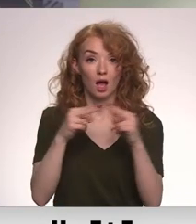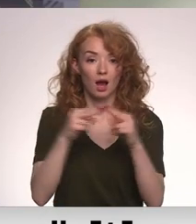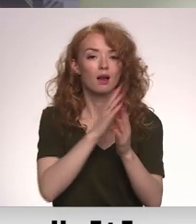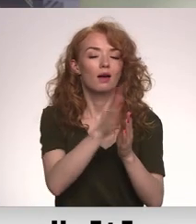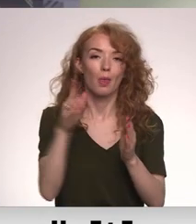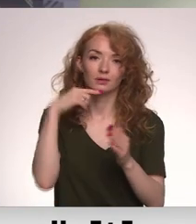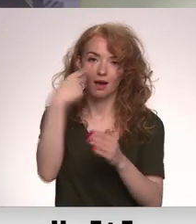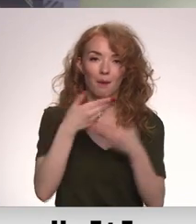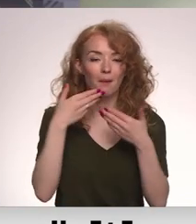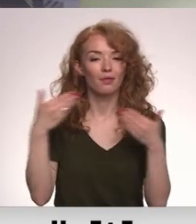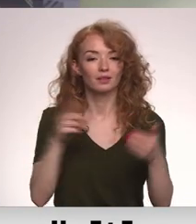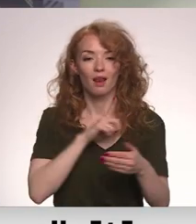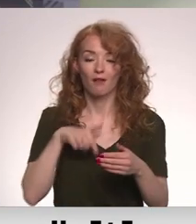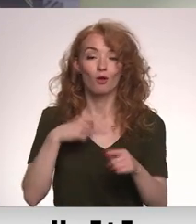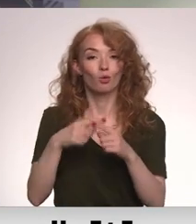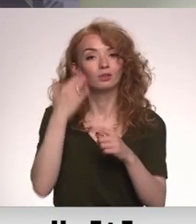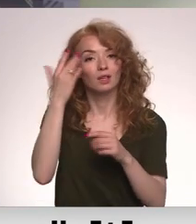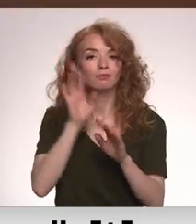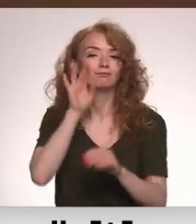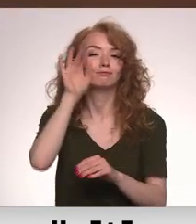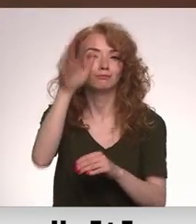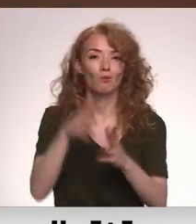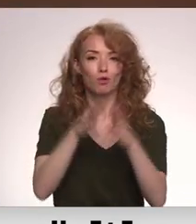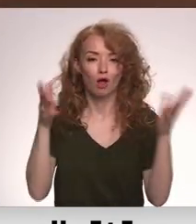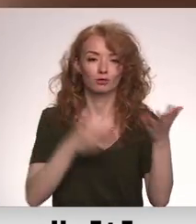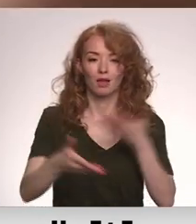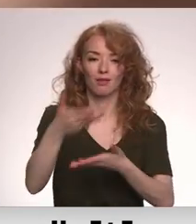pateicās Latvijai un cer uz plašu sadarbību nākotnē.